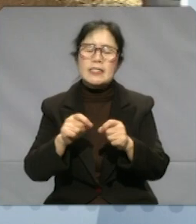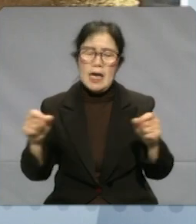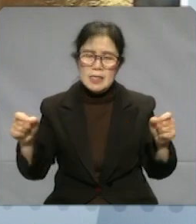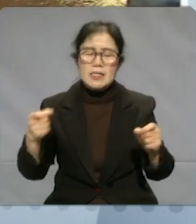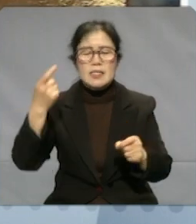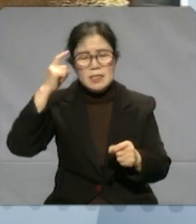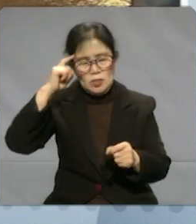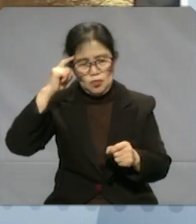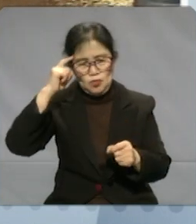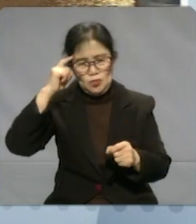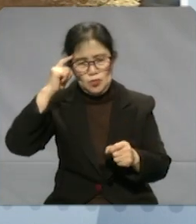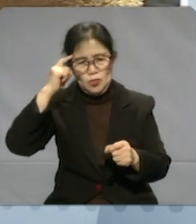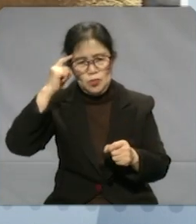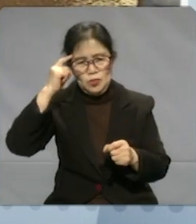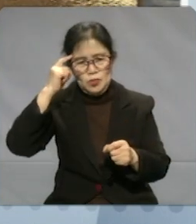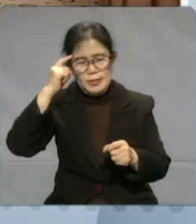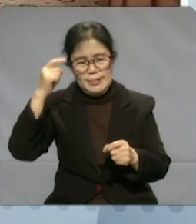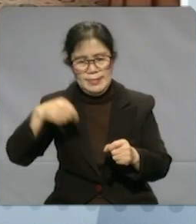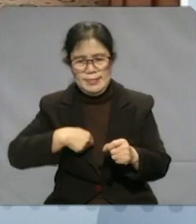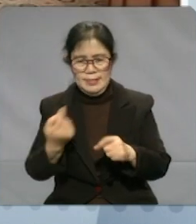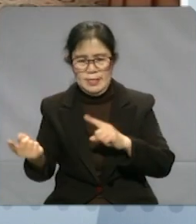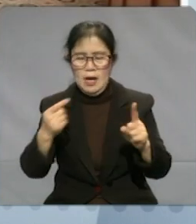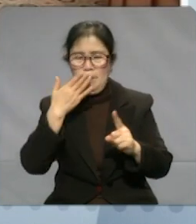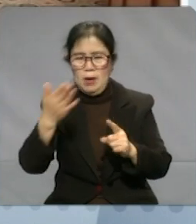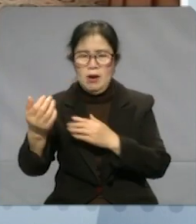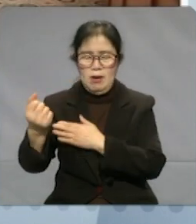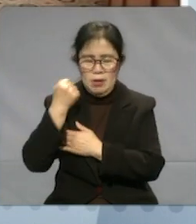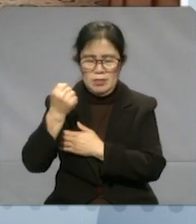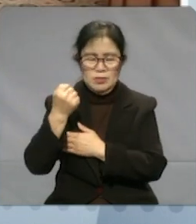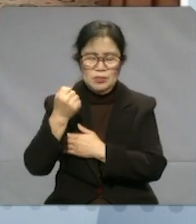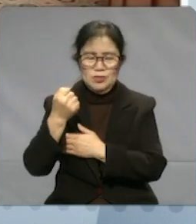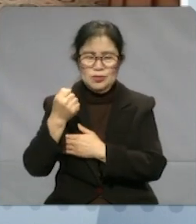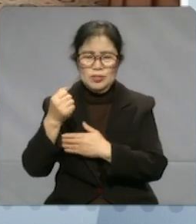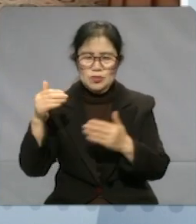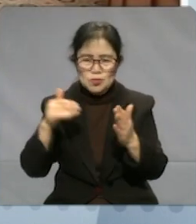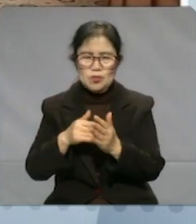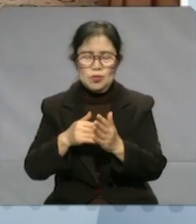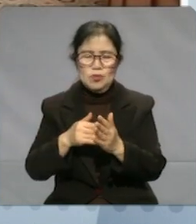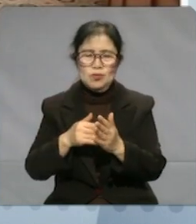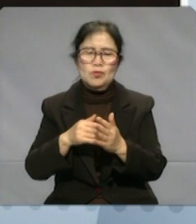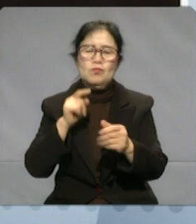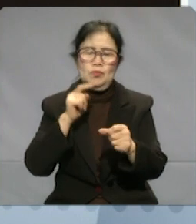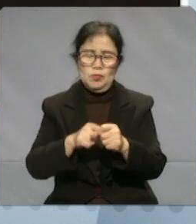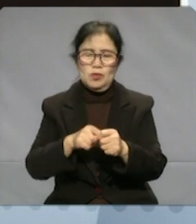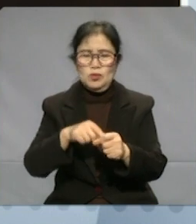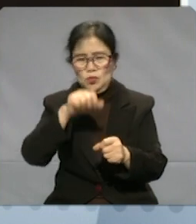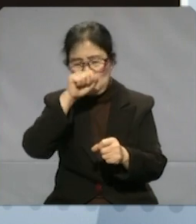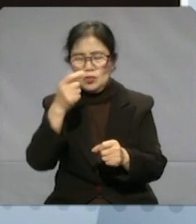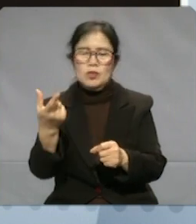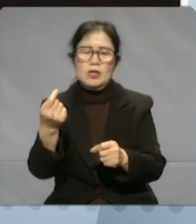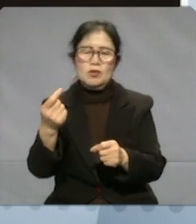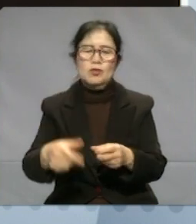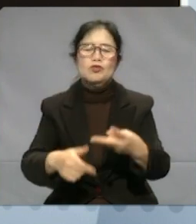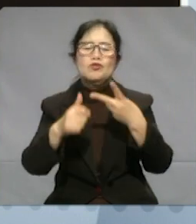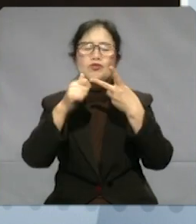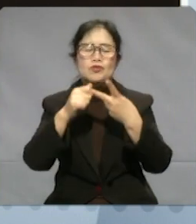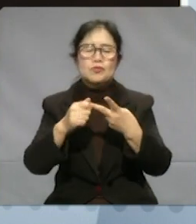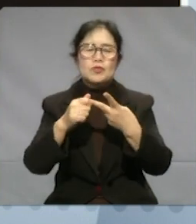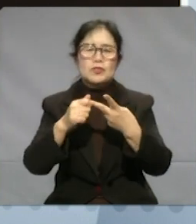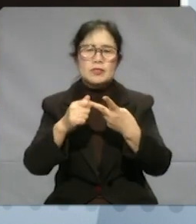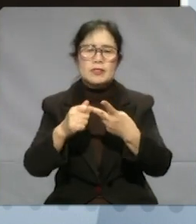차원에서 소상공인들이 자생력을 기를 수 있는 이런 상황으로 가는 것이 바람직하지 않는가라고 생각이 되고요. 두